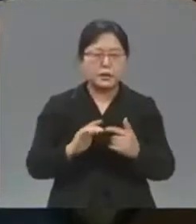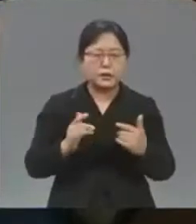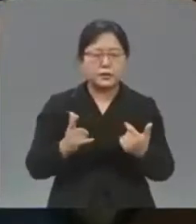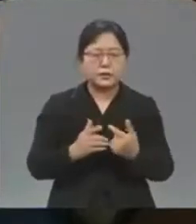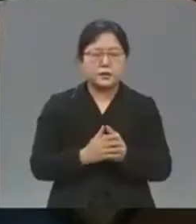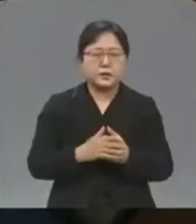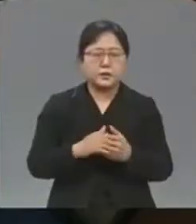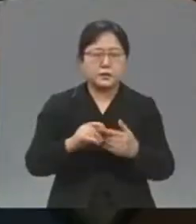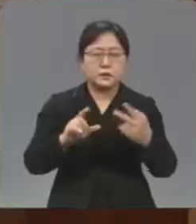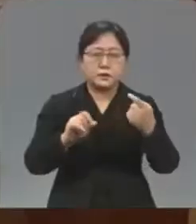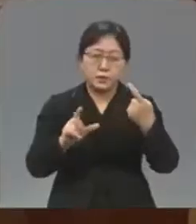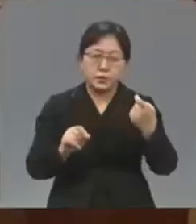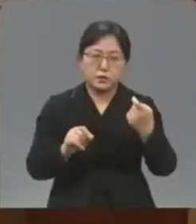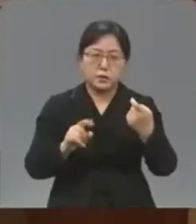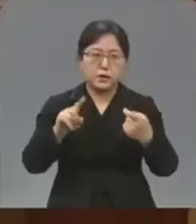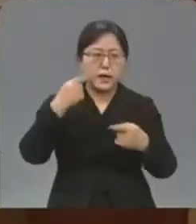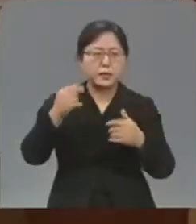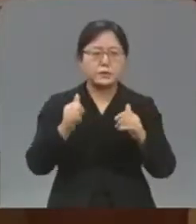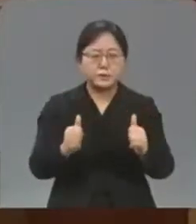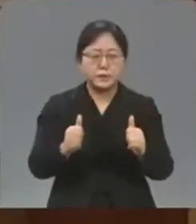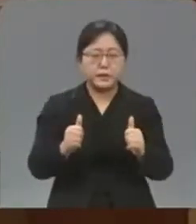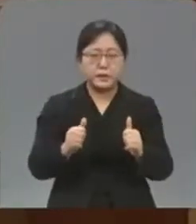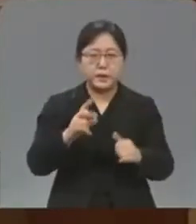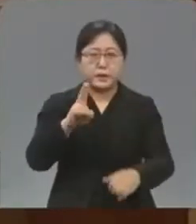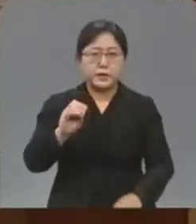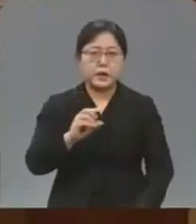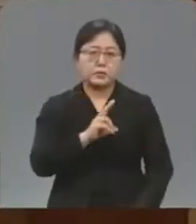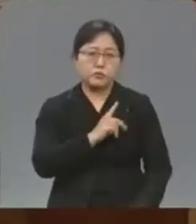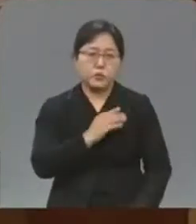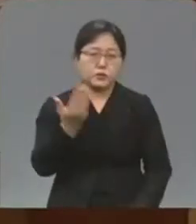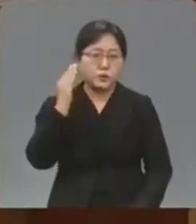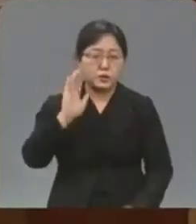재판부는 다음 달로 예정된 다음 공판 기일에 양 의원의